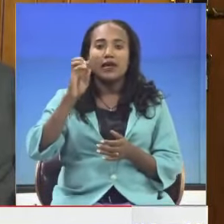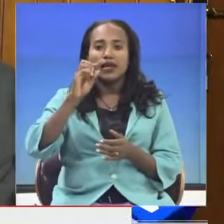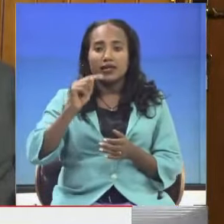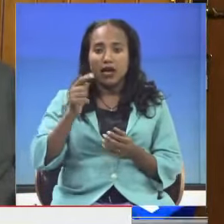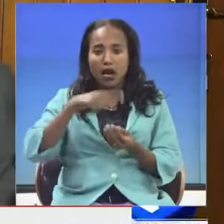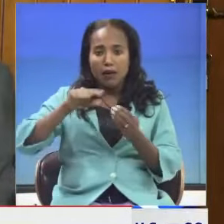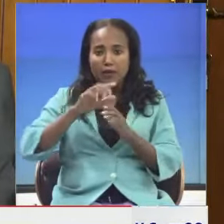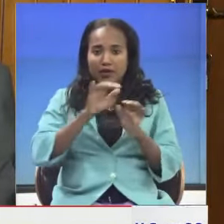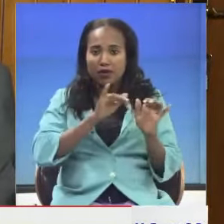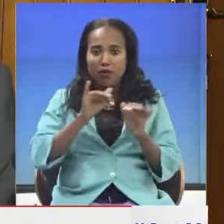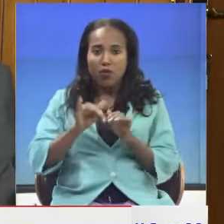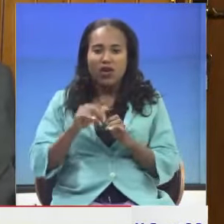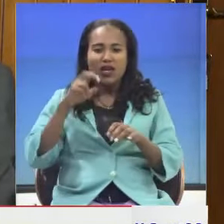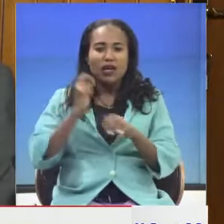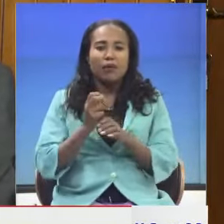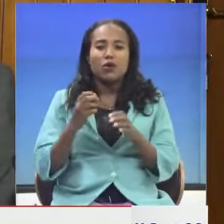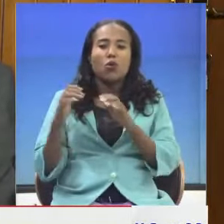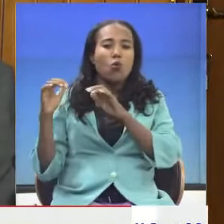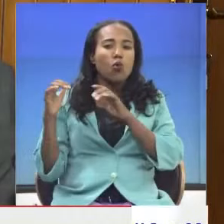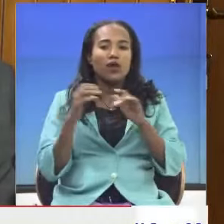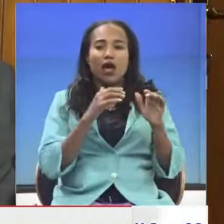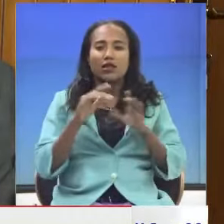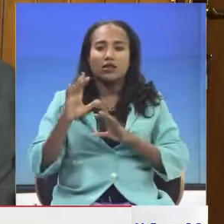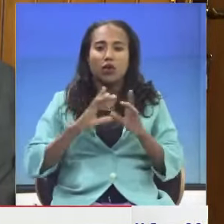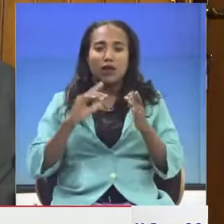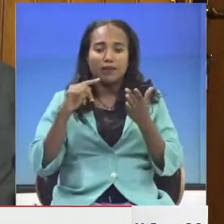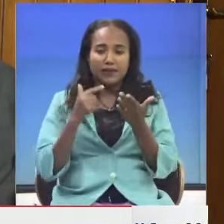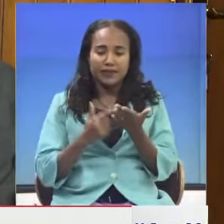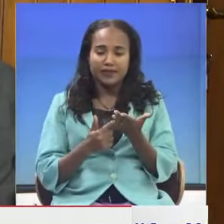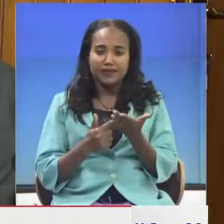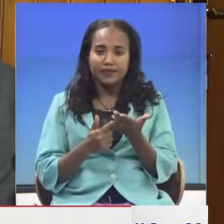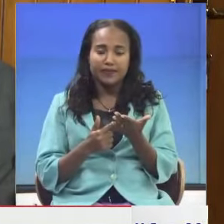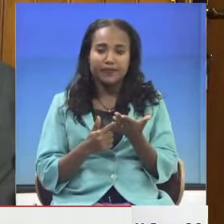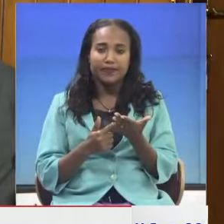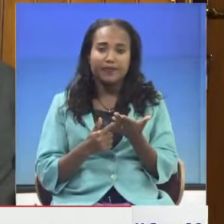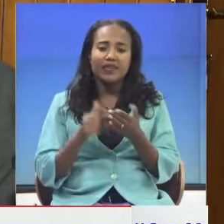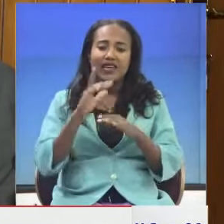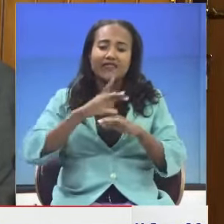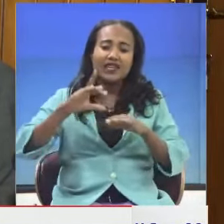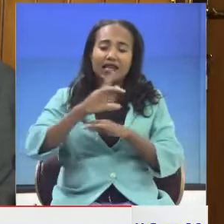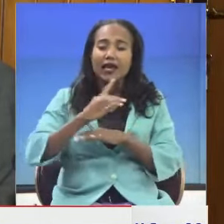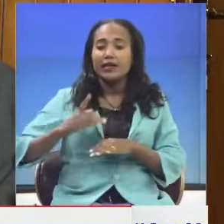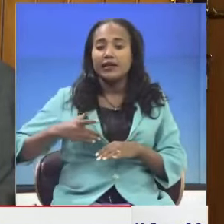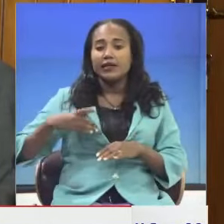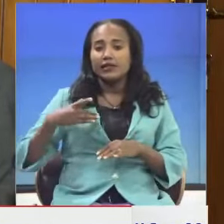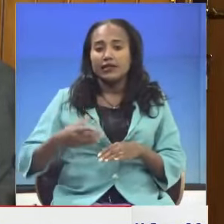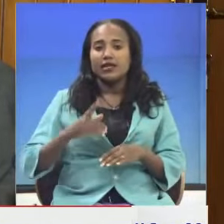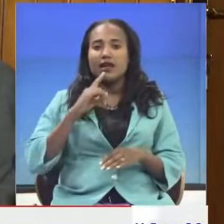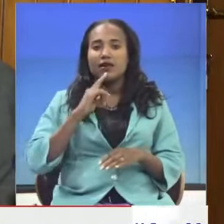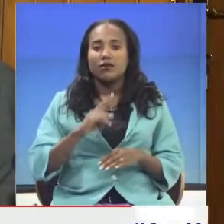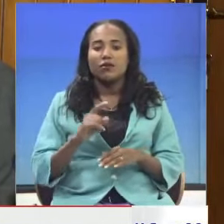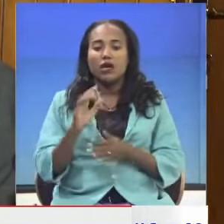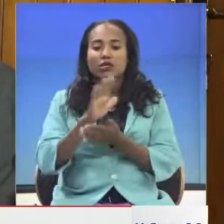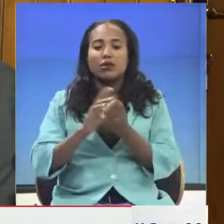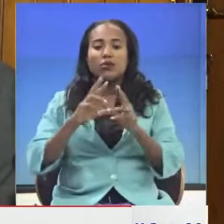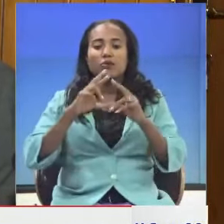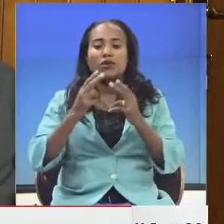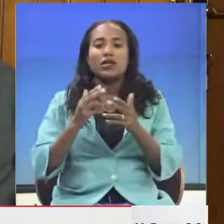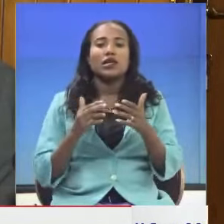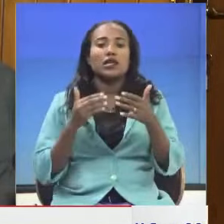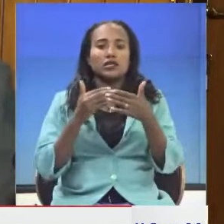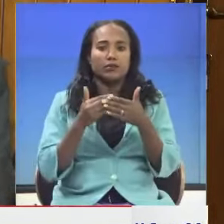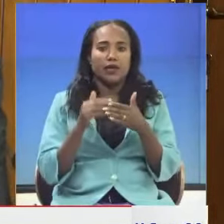አካባቢ ደግሞ ከባድ ውጊያ ተደርጓል። በዚህም ከፍተኛ ኪሳራ ነው አሸባሪው